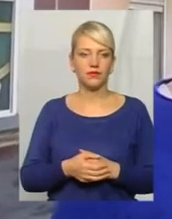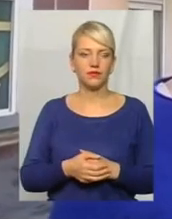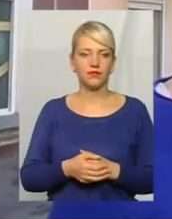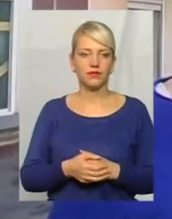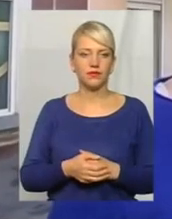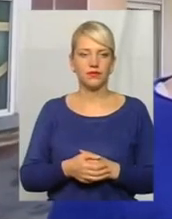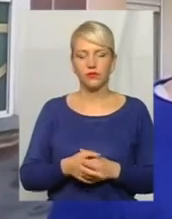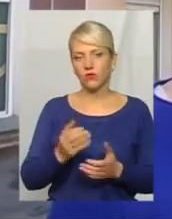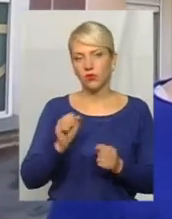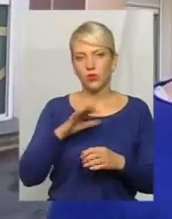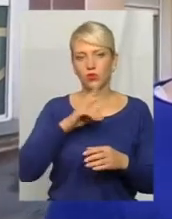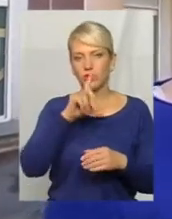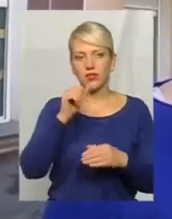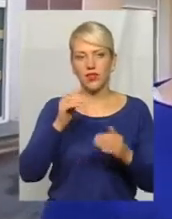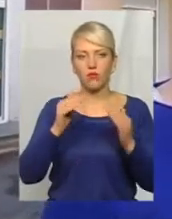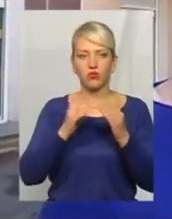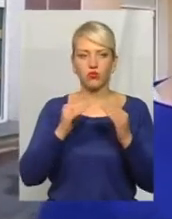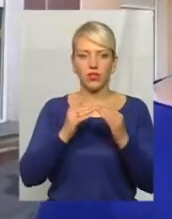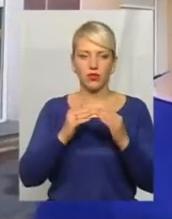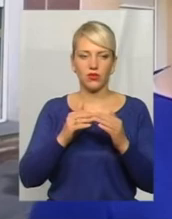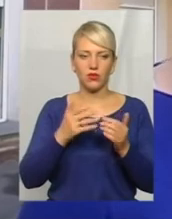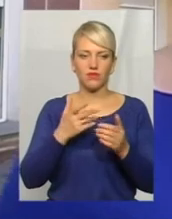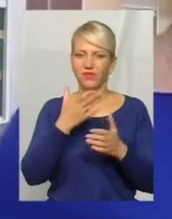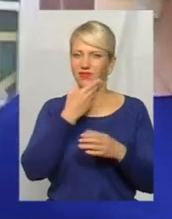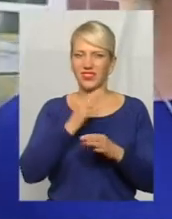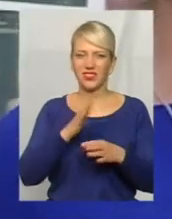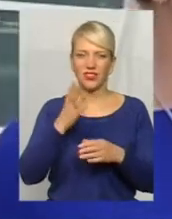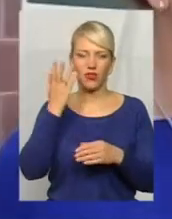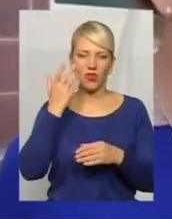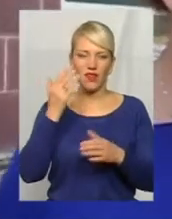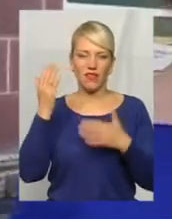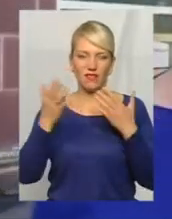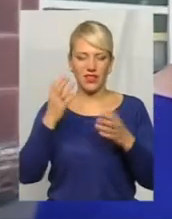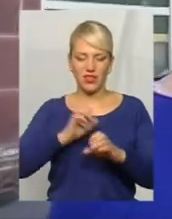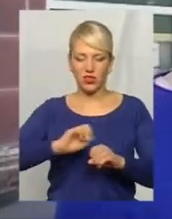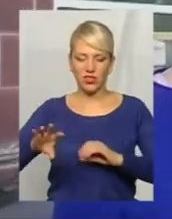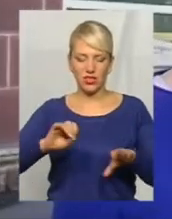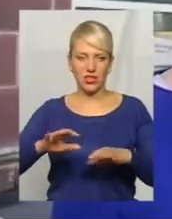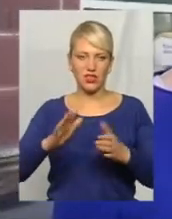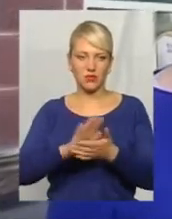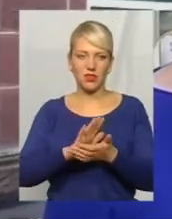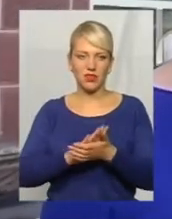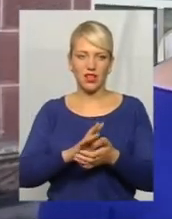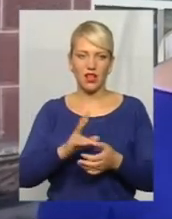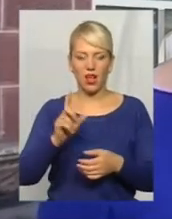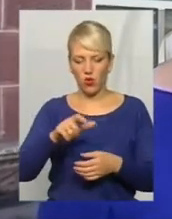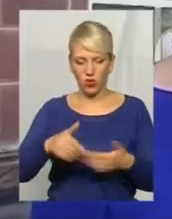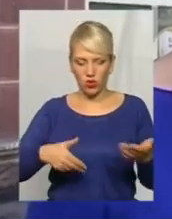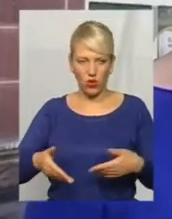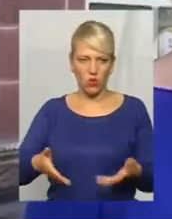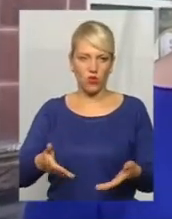хоча б за будинком десь. Трошки неестетично, коли вітер розкидає сміття, воно летить на тротуар, люди ходять,